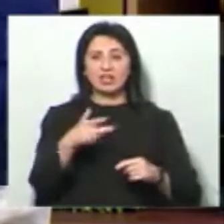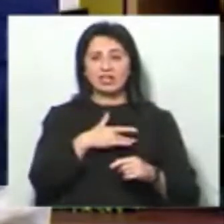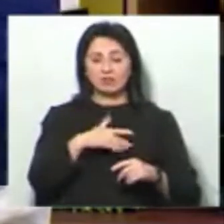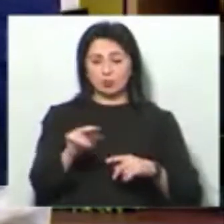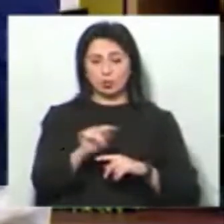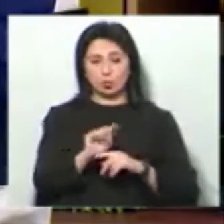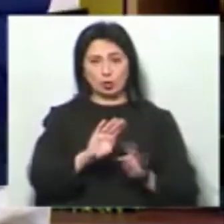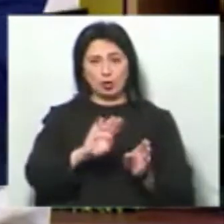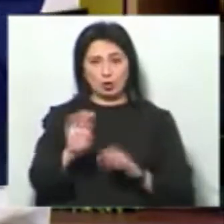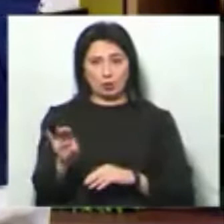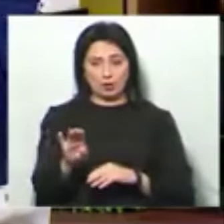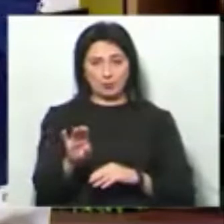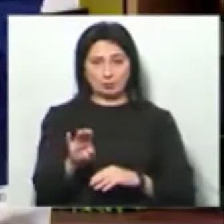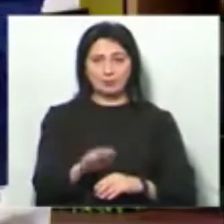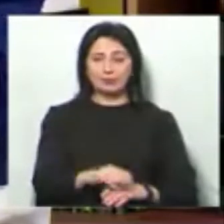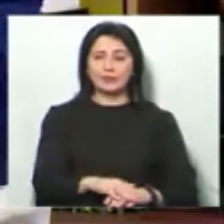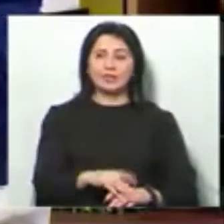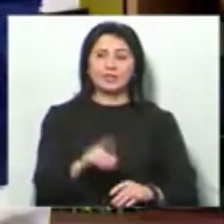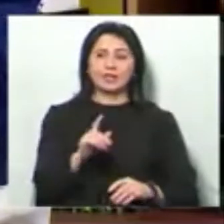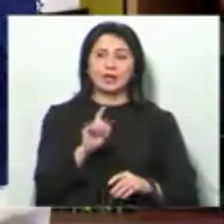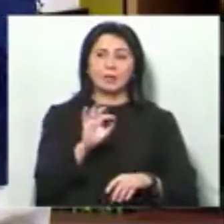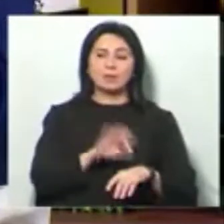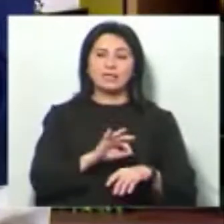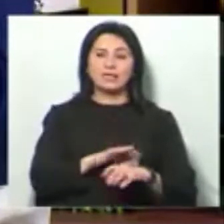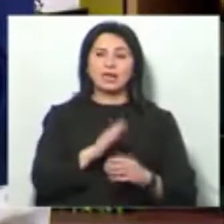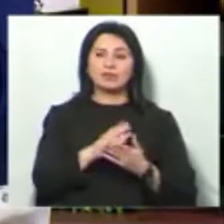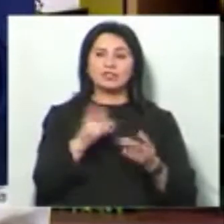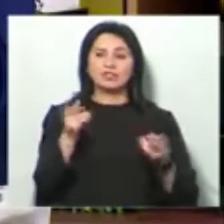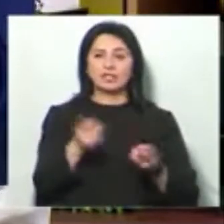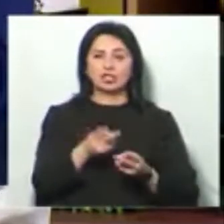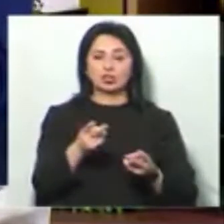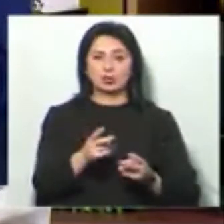coronarul basa ciureben. Arem paciente bii romle bica ciureben.